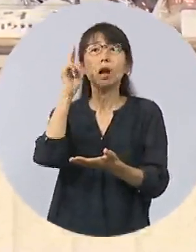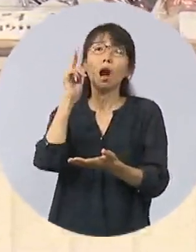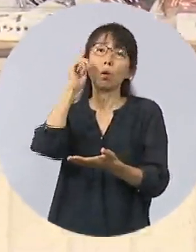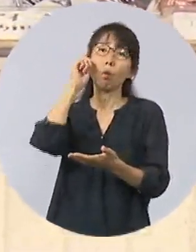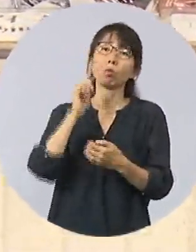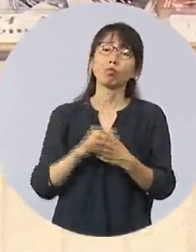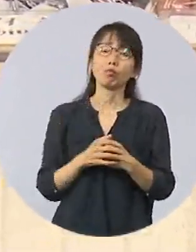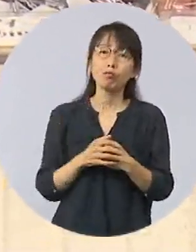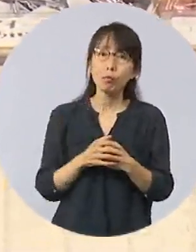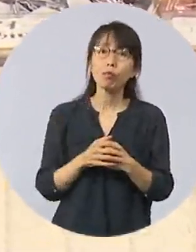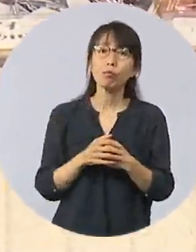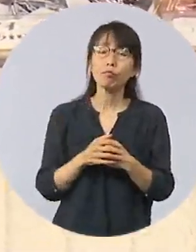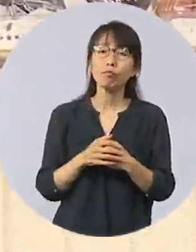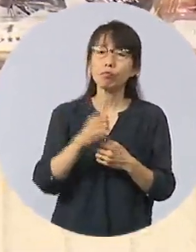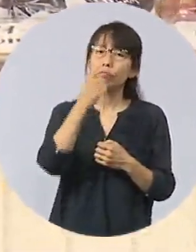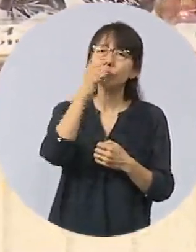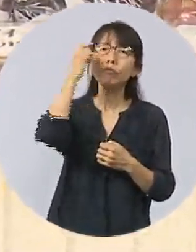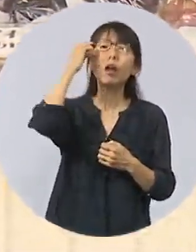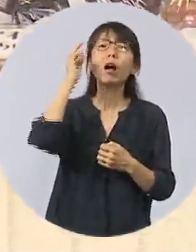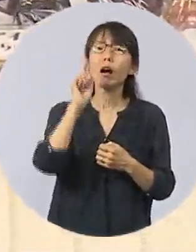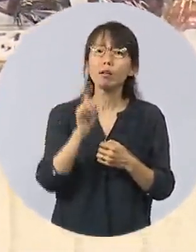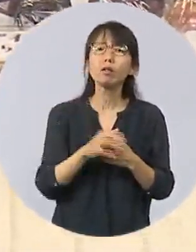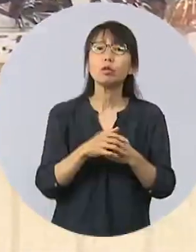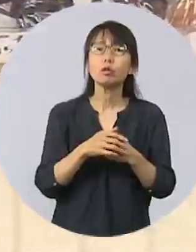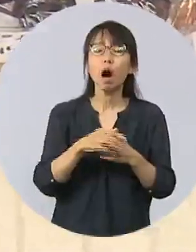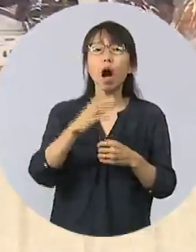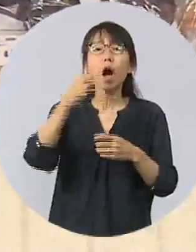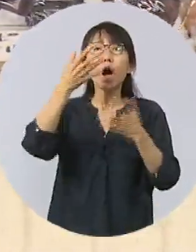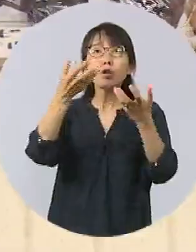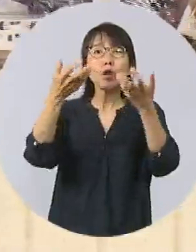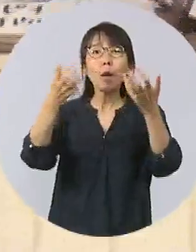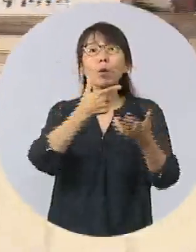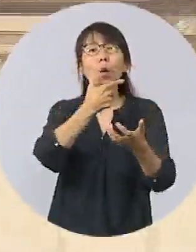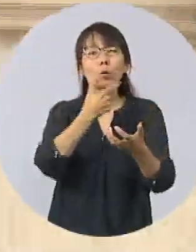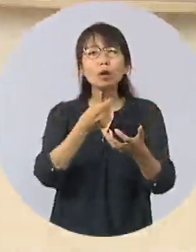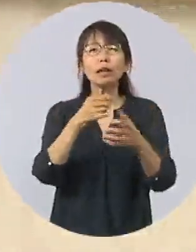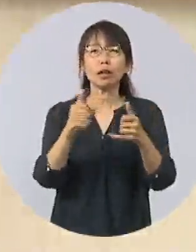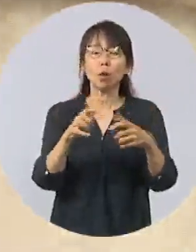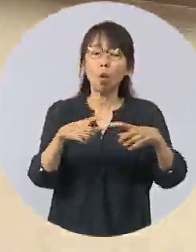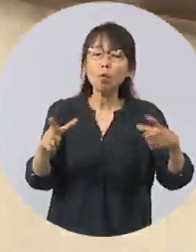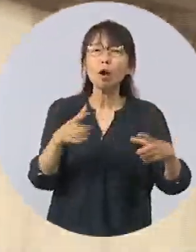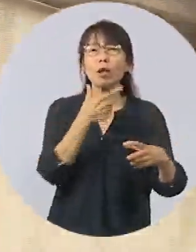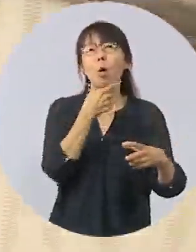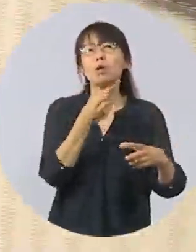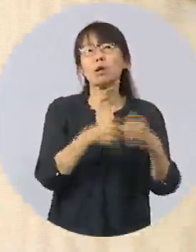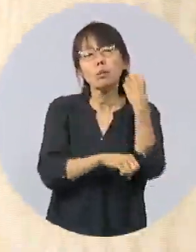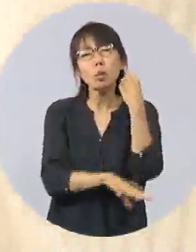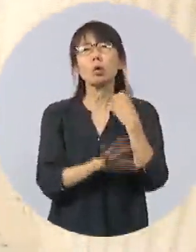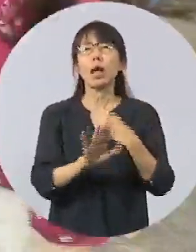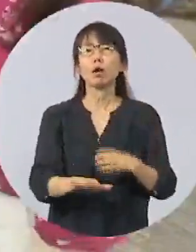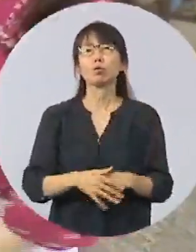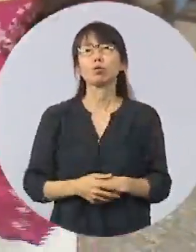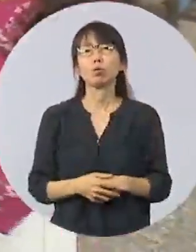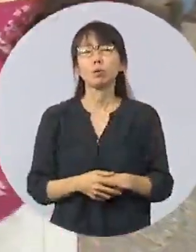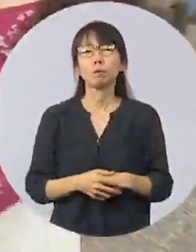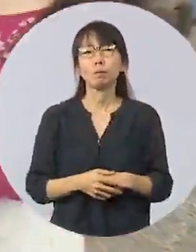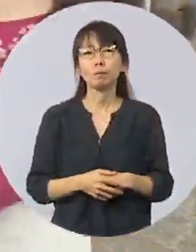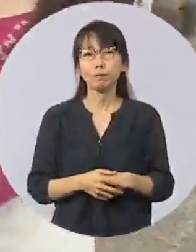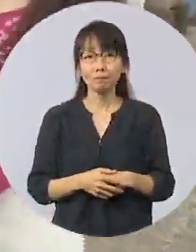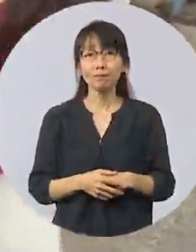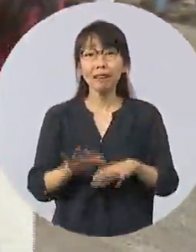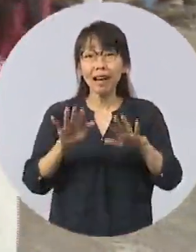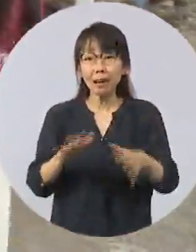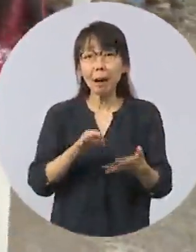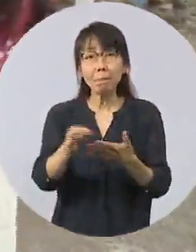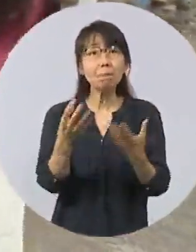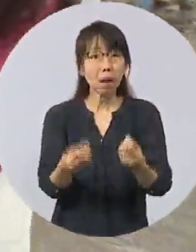よね。俺からするとやっぱり果物好きが増えてほしいなっていうのが大元はあるんですよね。 今これ購入